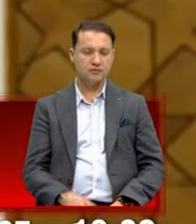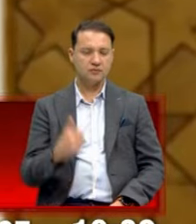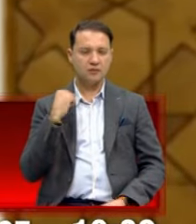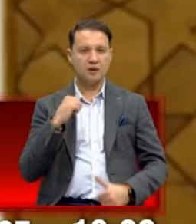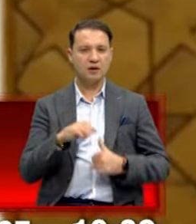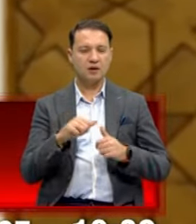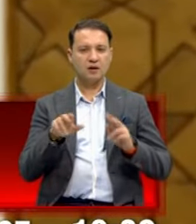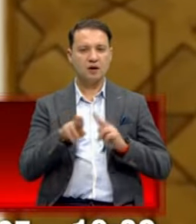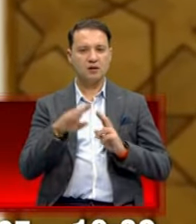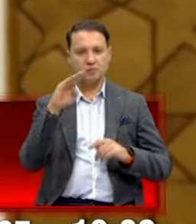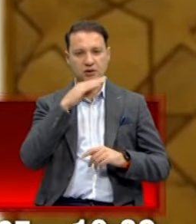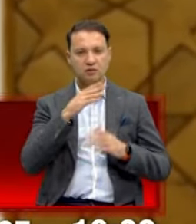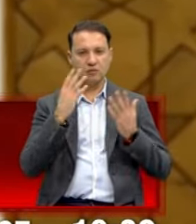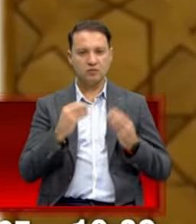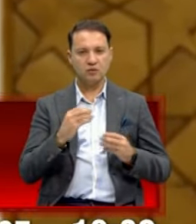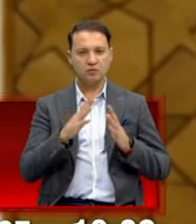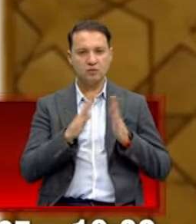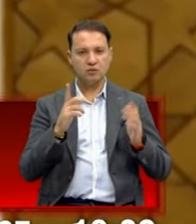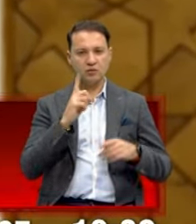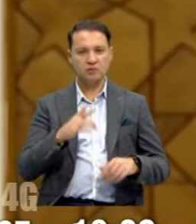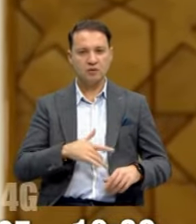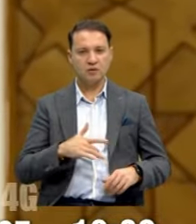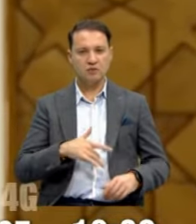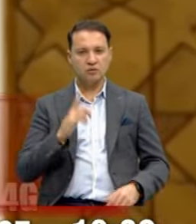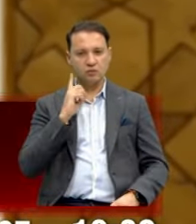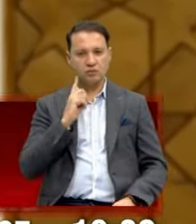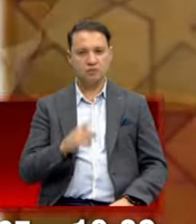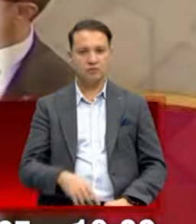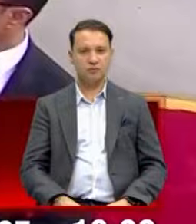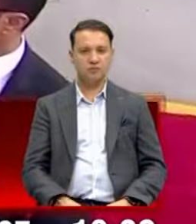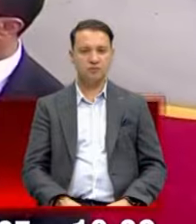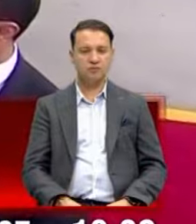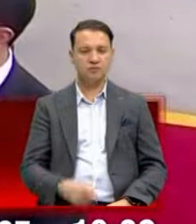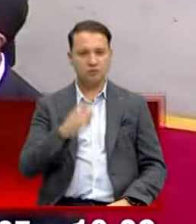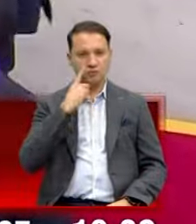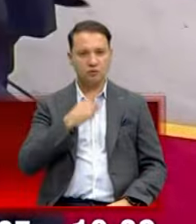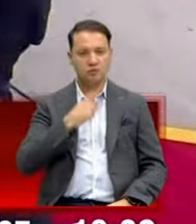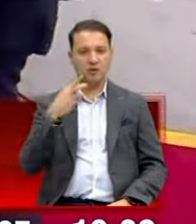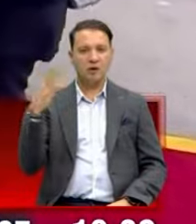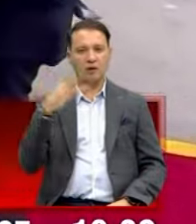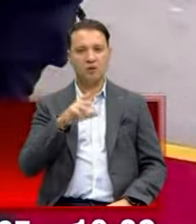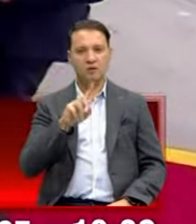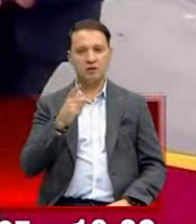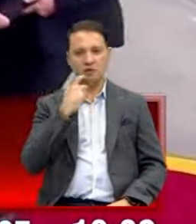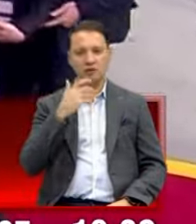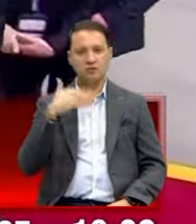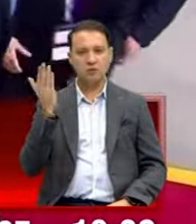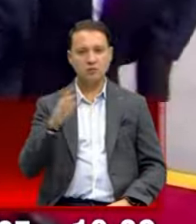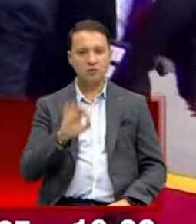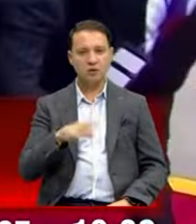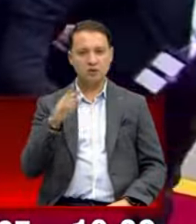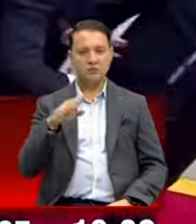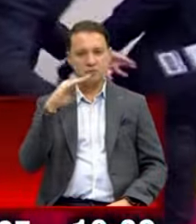Yeniden Kahire'de olmaktan büyük bir memnuniyet duyuyorum. Cumhurbaşkanı Erdoğan 12 yıl aradan sonra